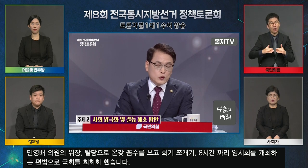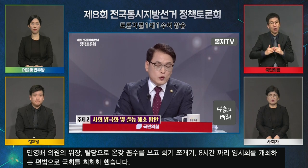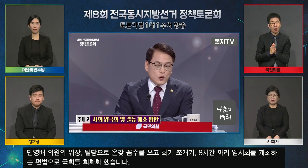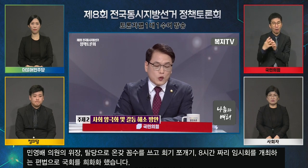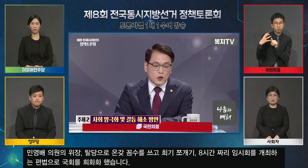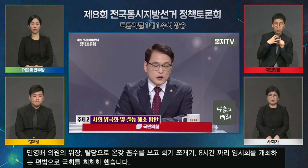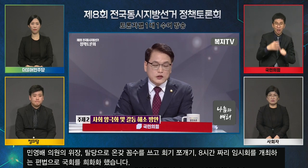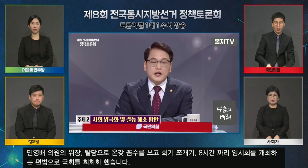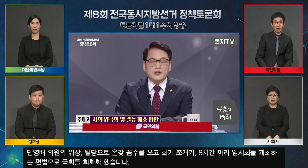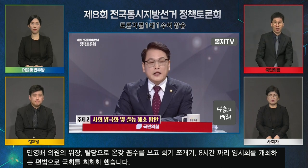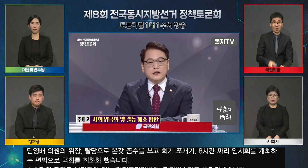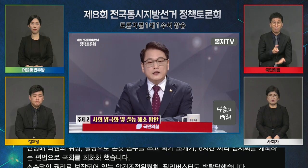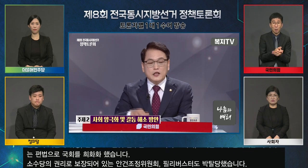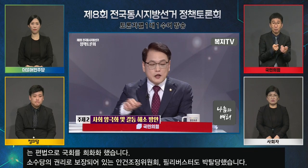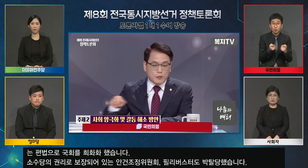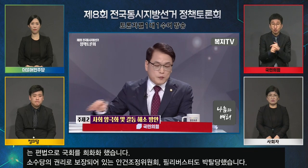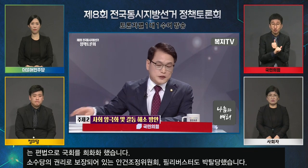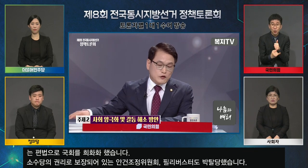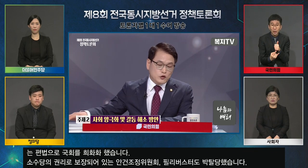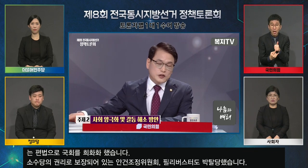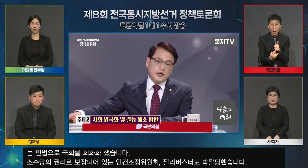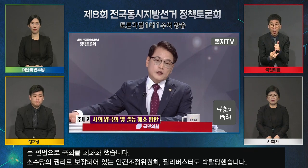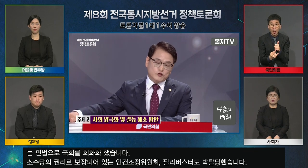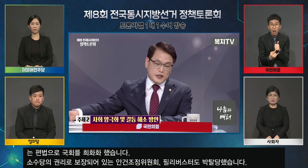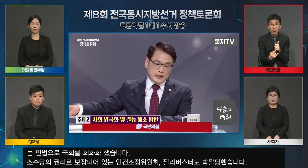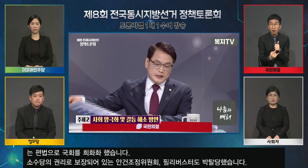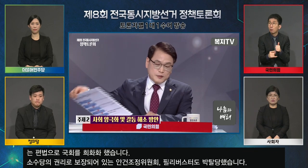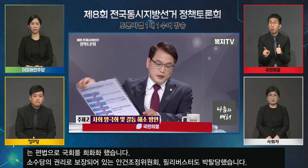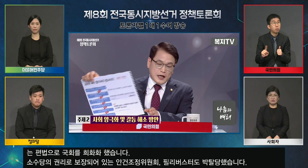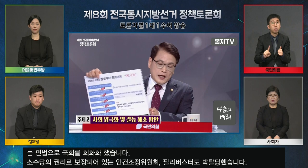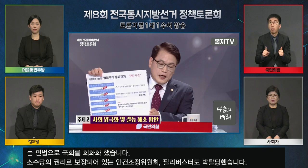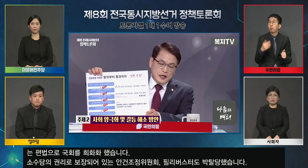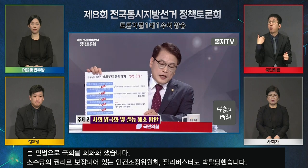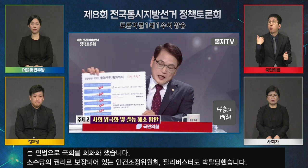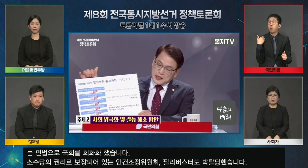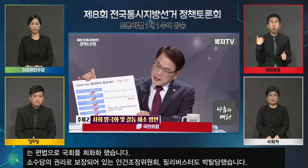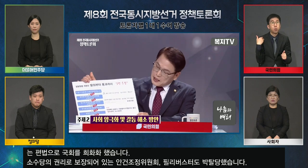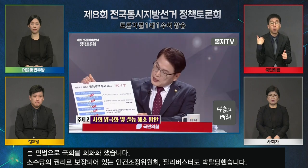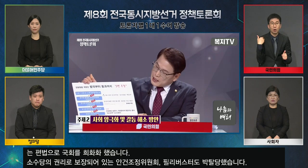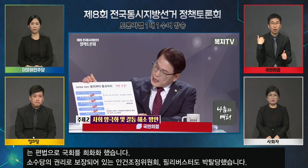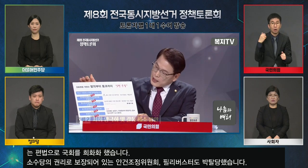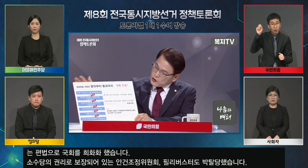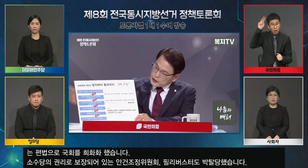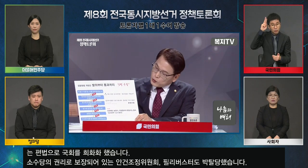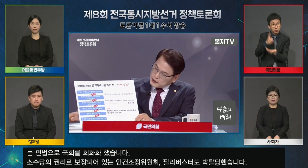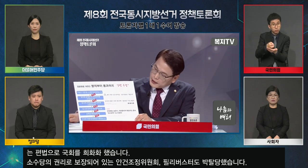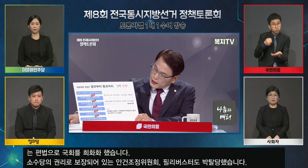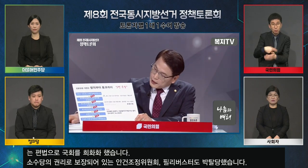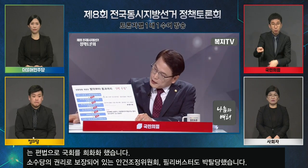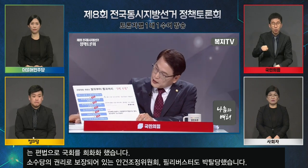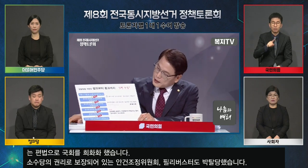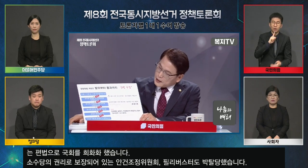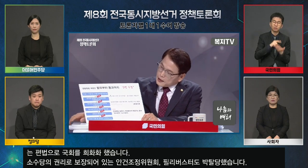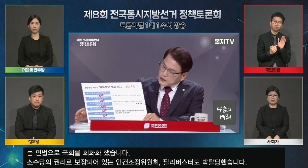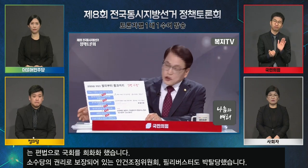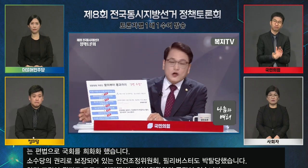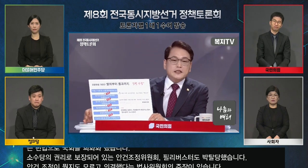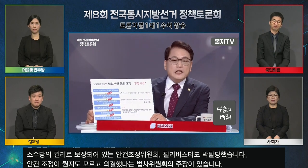뭔지도 모르고 의결했다라는 법사위원들의 주장이 있습니다. 안건이 도대체